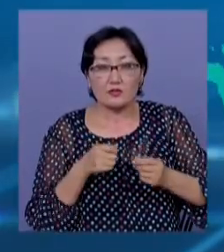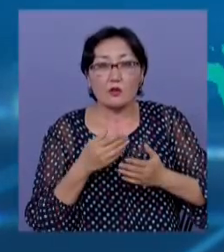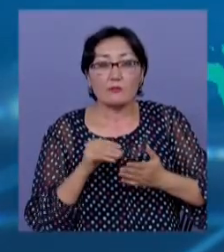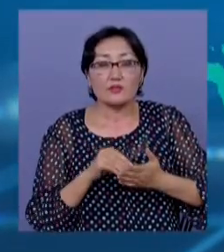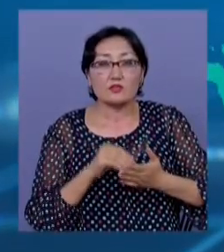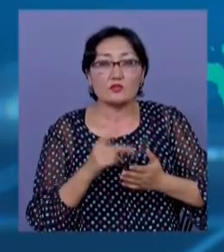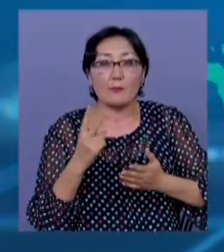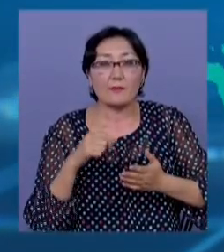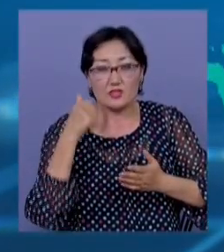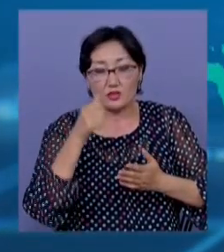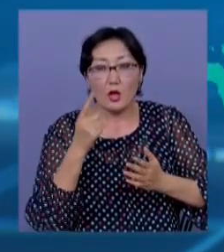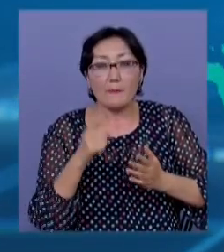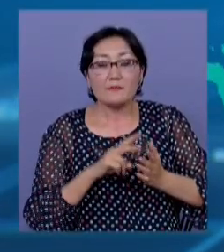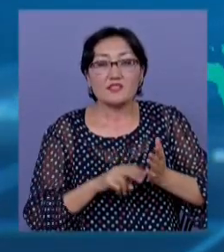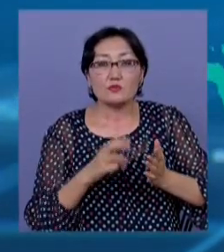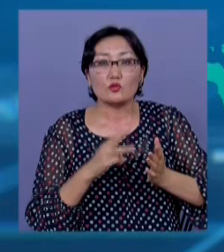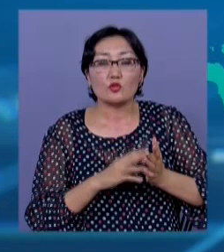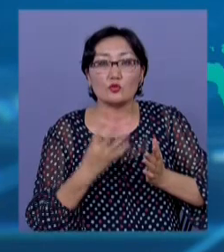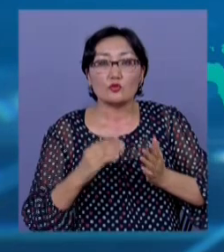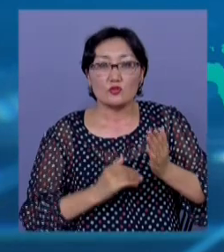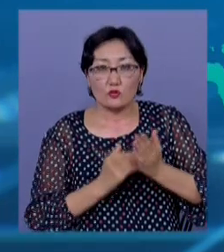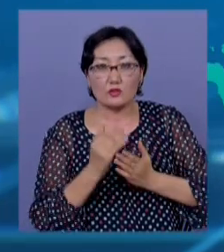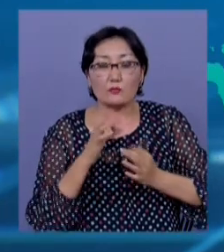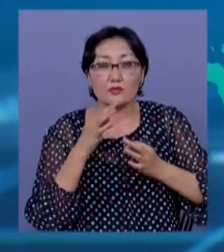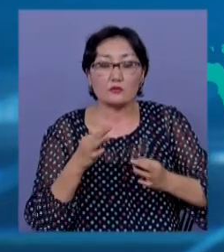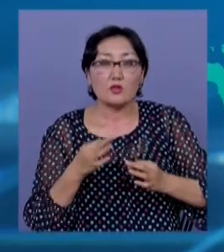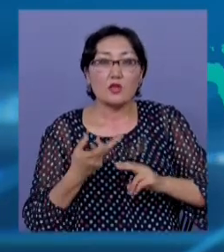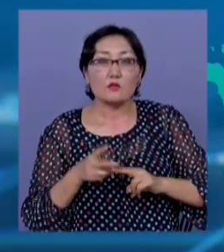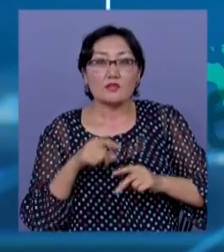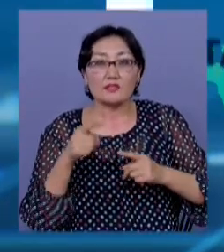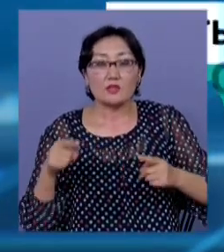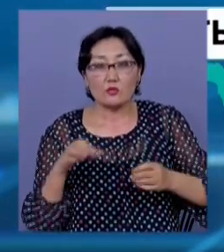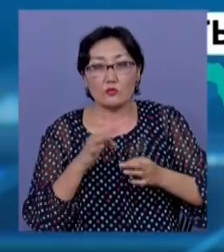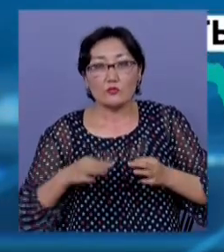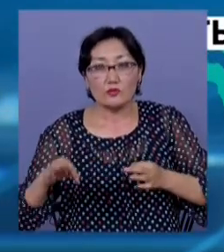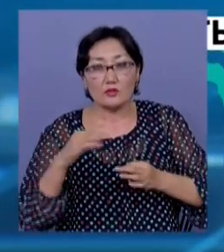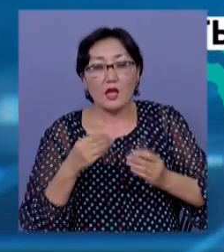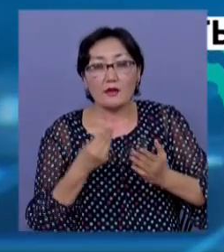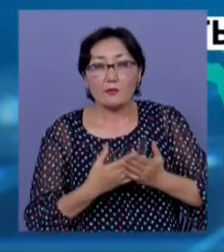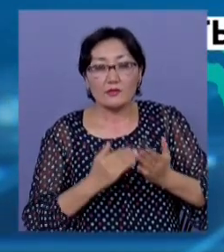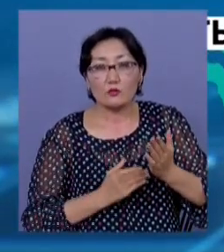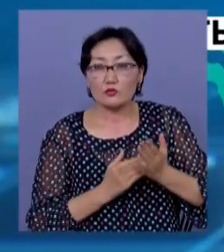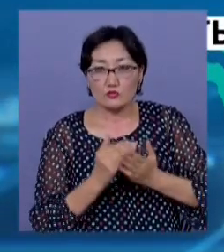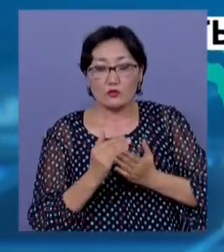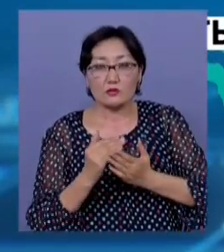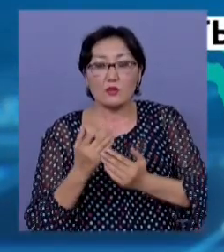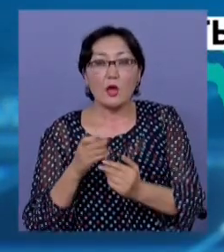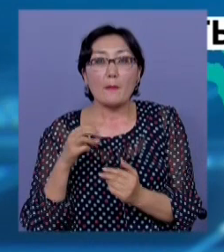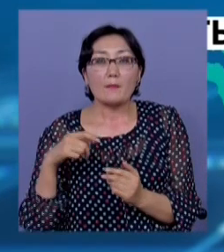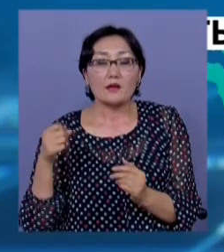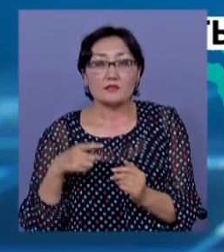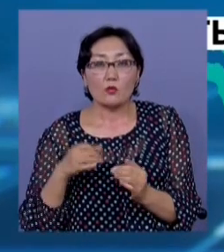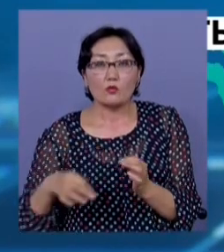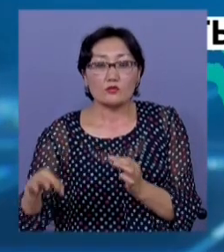елімізде бір жылда 8,4% жоғарылағанын атап өту керек. Алайда кей өңірлерде қымбаттау одан да жоғары. Мәселен, Маңғыстау